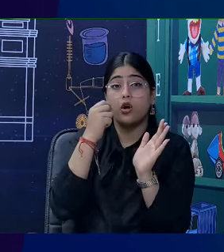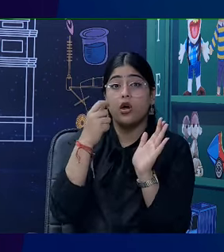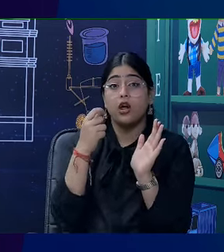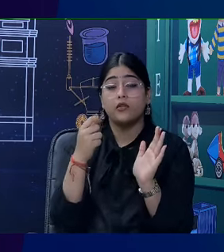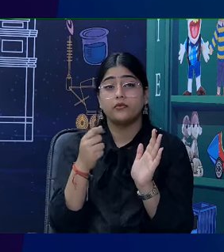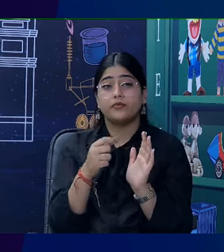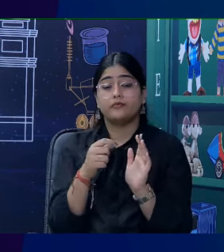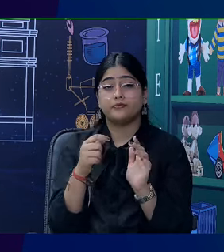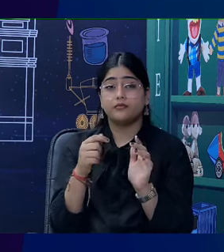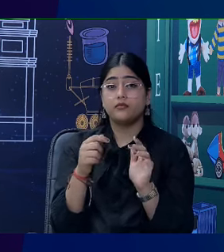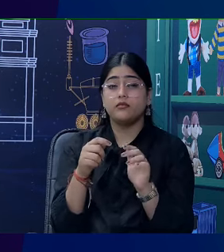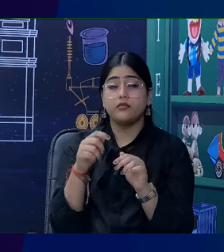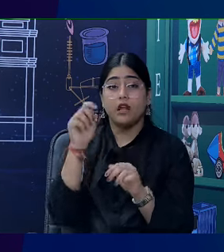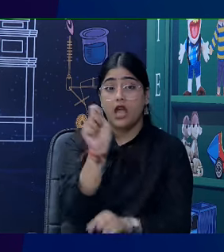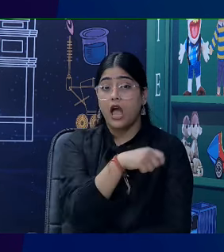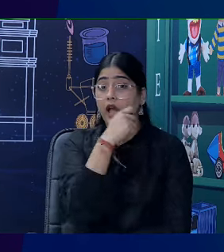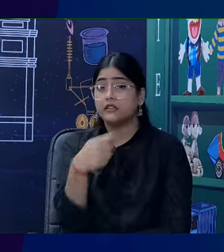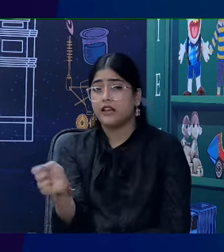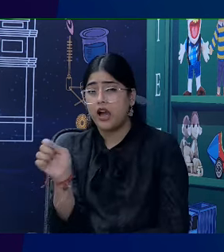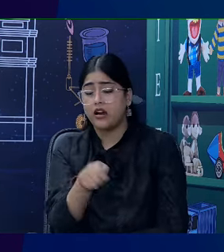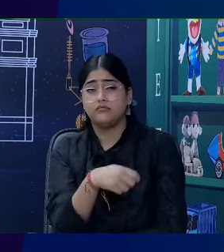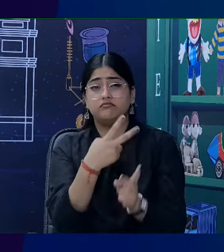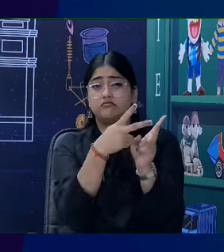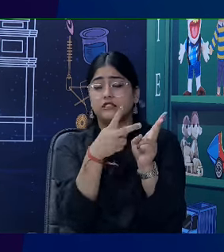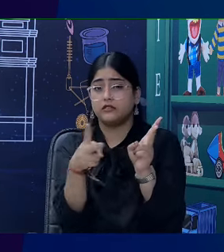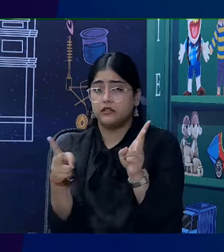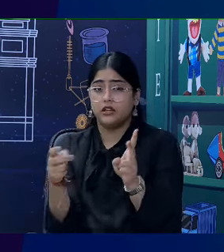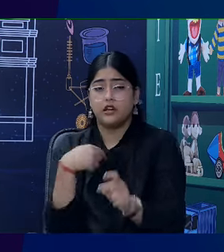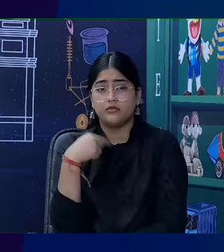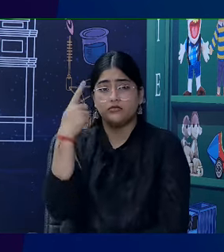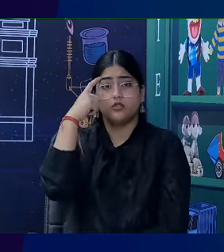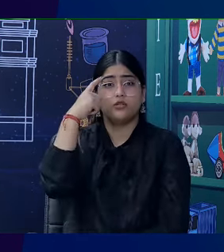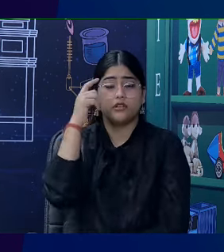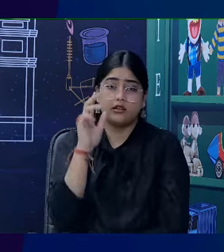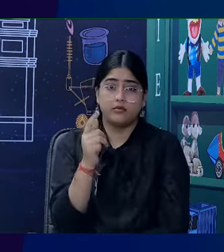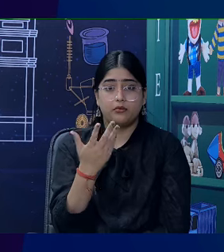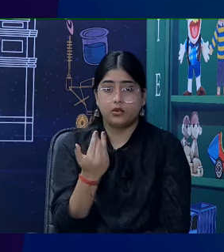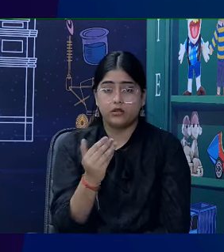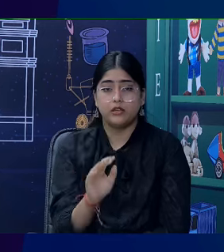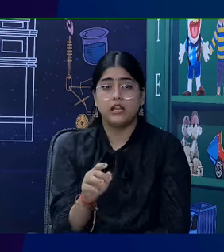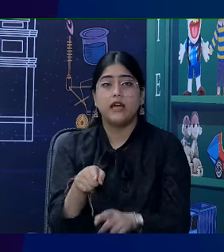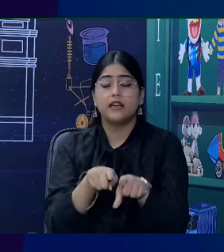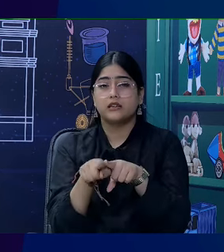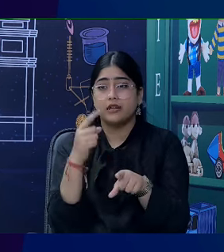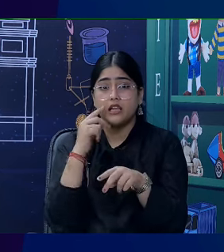लवार यानी हथियार हथियार के बिना कैसे जाएगा लड़ाई के लिए तो बच्चों को समझाने के लिए भी क्या हमारे पास कुछ इस तरह का कोई